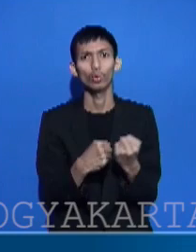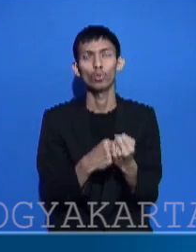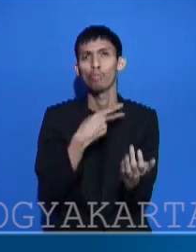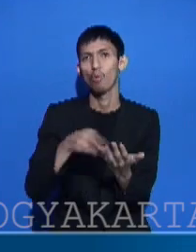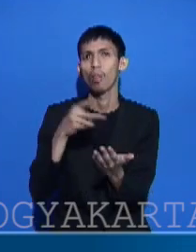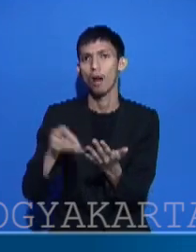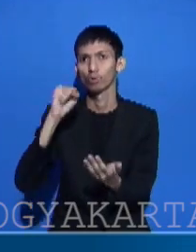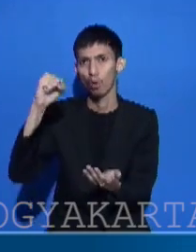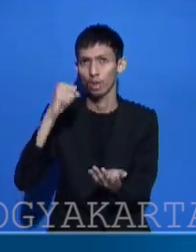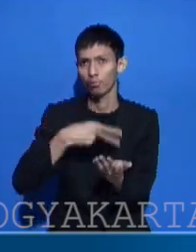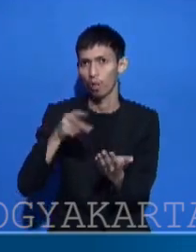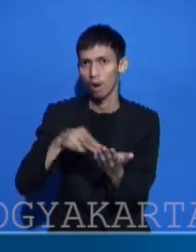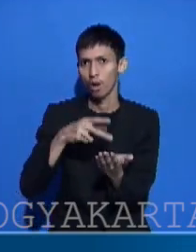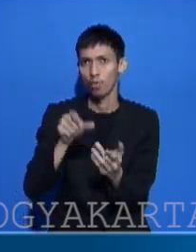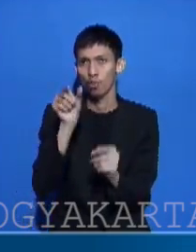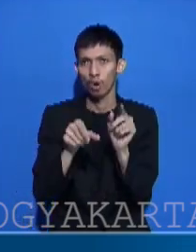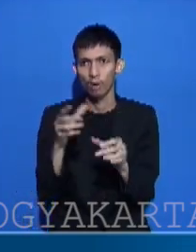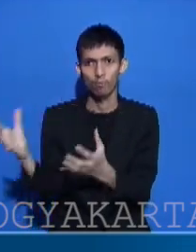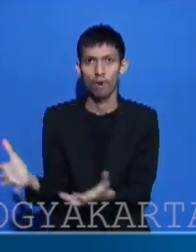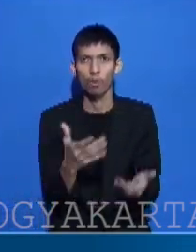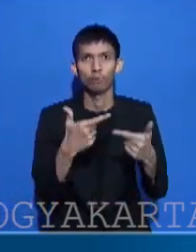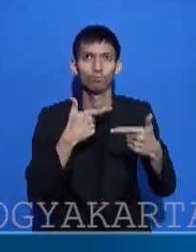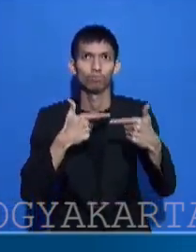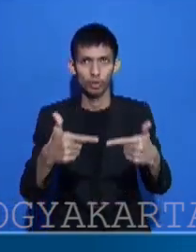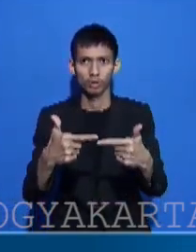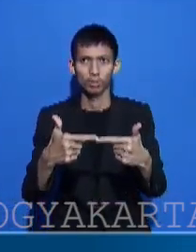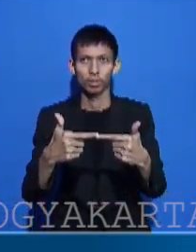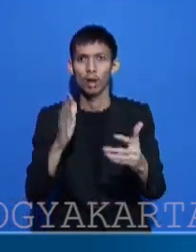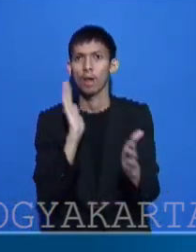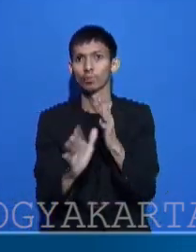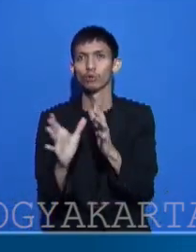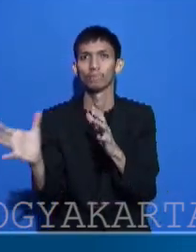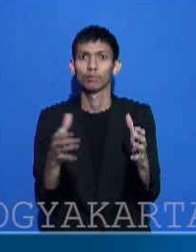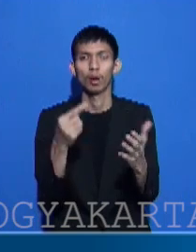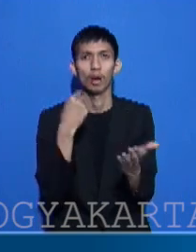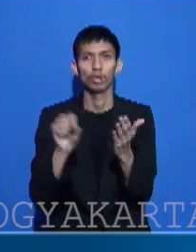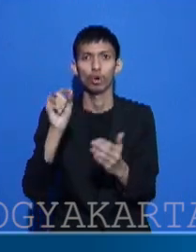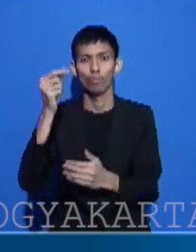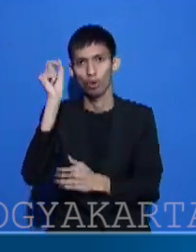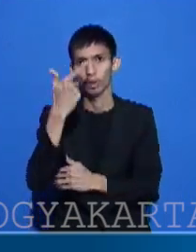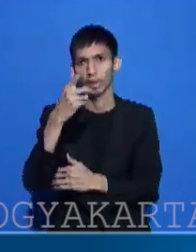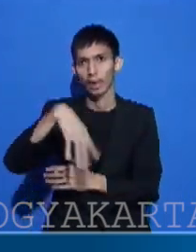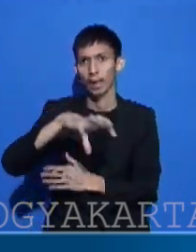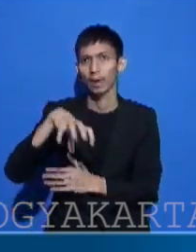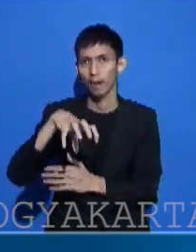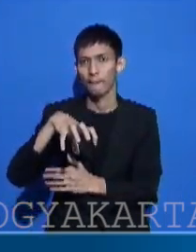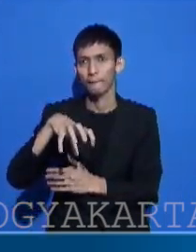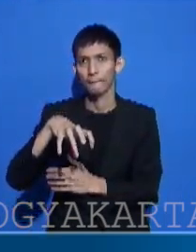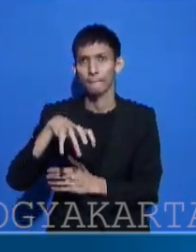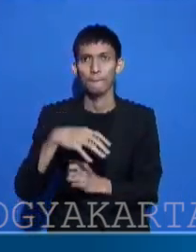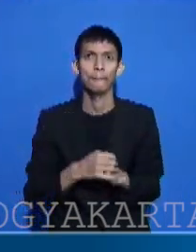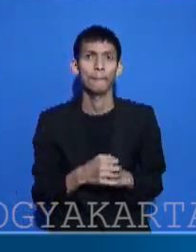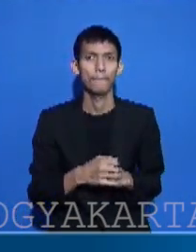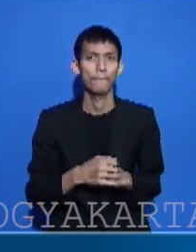ini diangkut menggunakan 16 truk dalmas dan langsung dibawa ke Mapolda DIY dengan pengawalan ketat. Kapolda DIY menghimbau